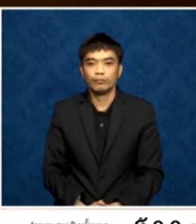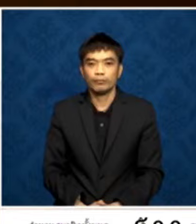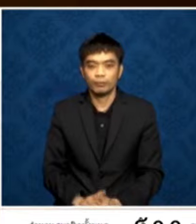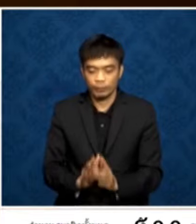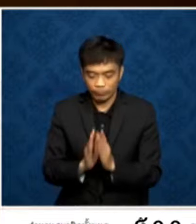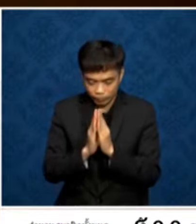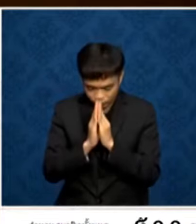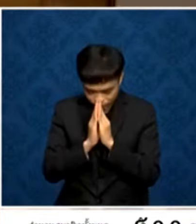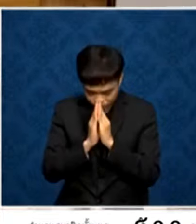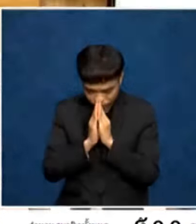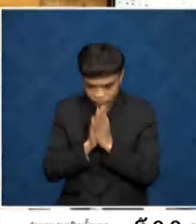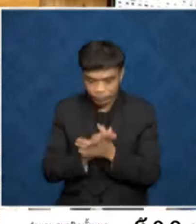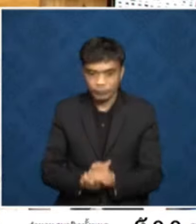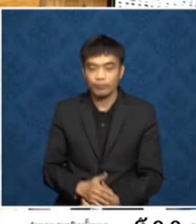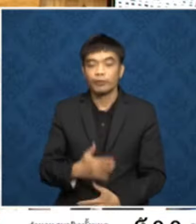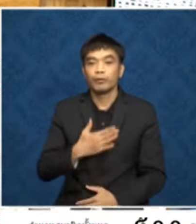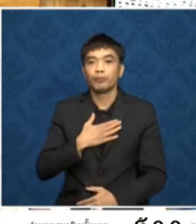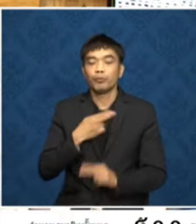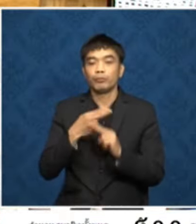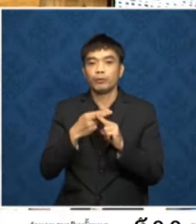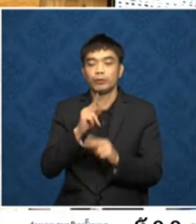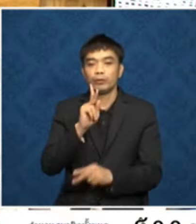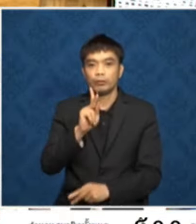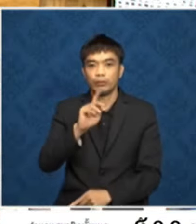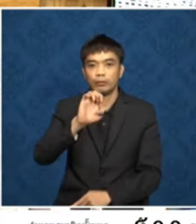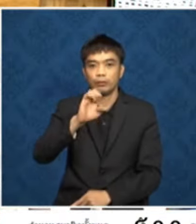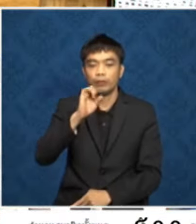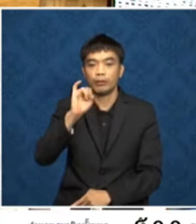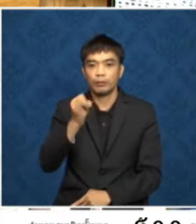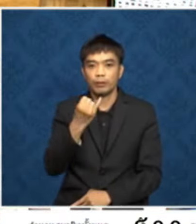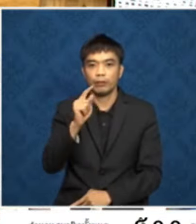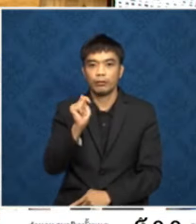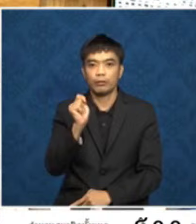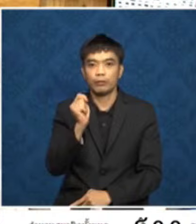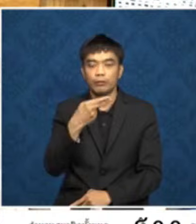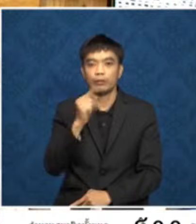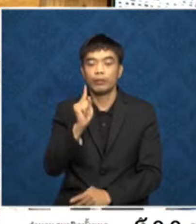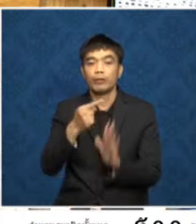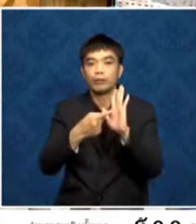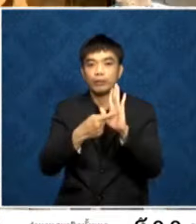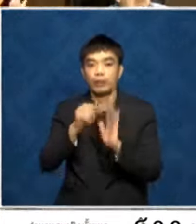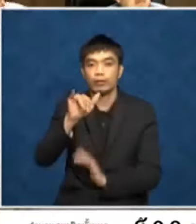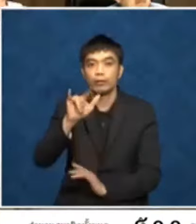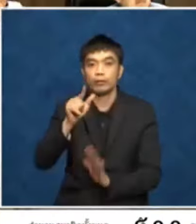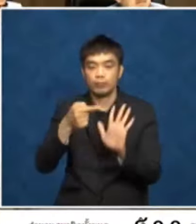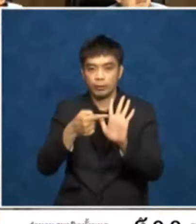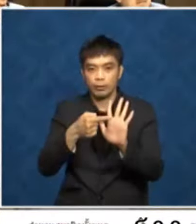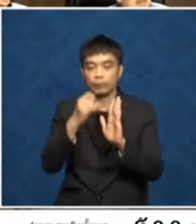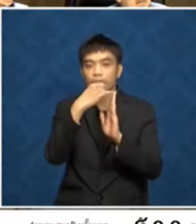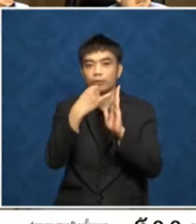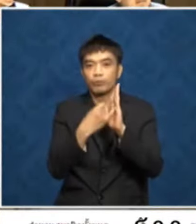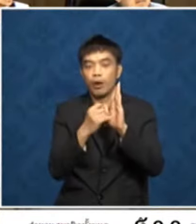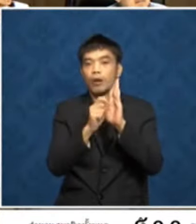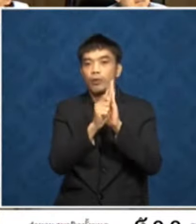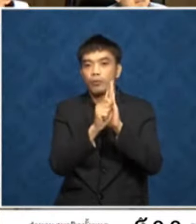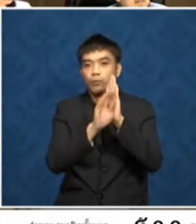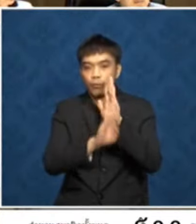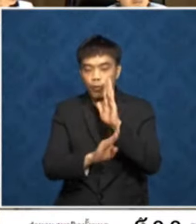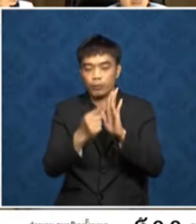ท่านประธานที่เคารพดิฉันกิธัญญาวาจาดีสมาชิกสภาผู้แทนราษฎรจังหวัดอุบลราชธานีเขตเลือกตั้งที่ 4